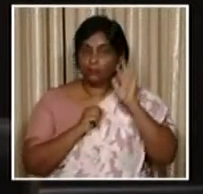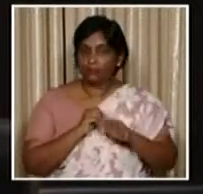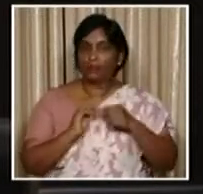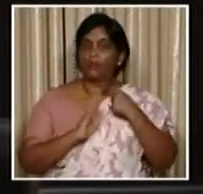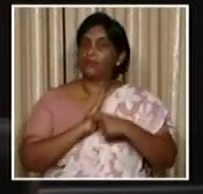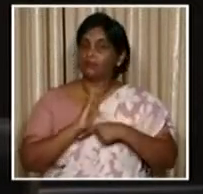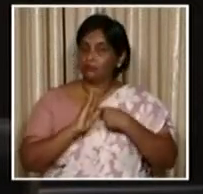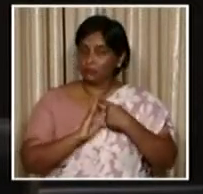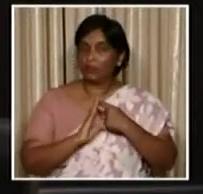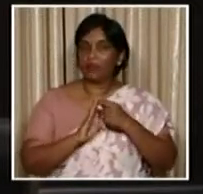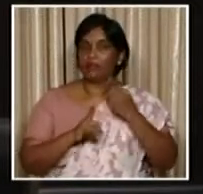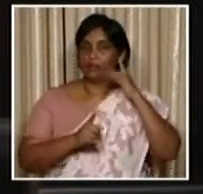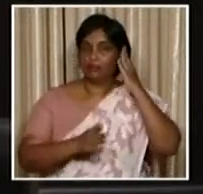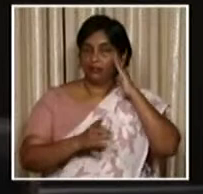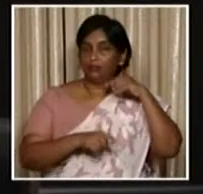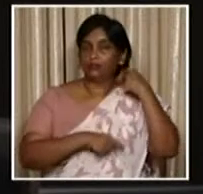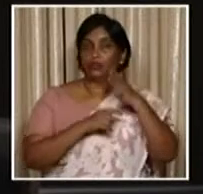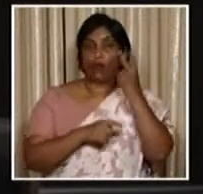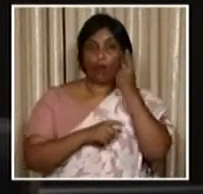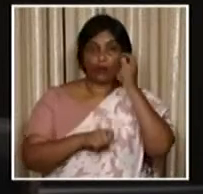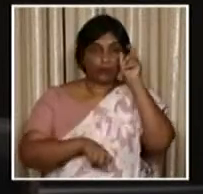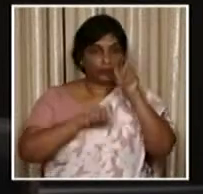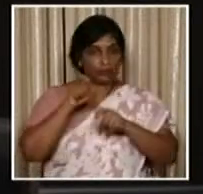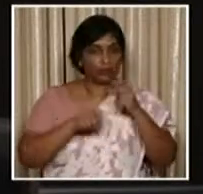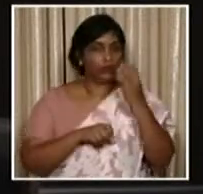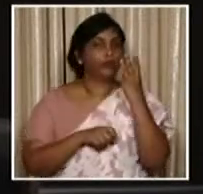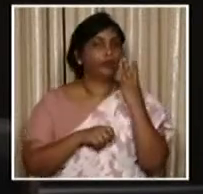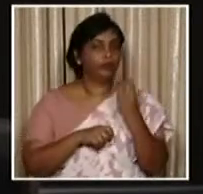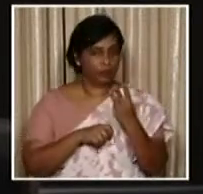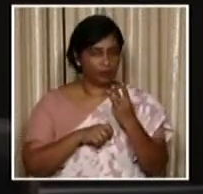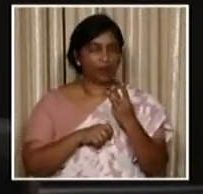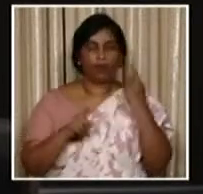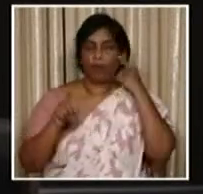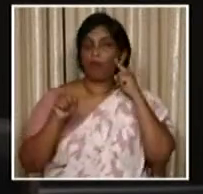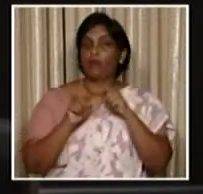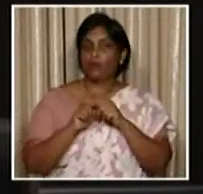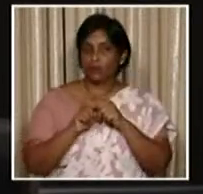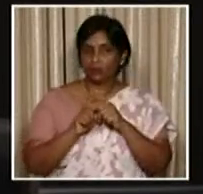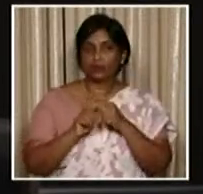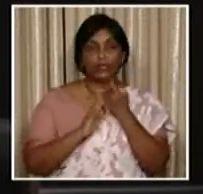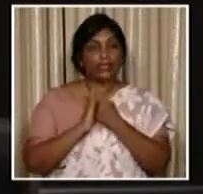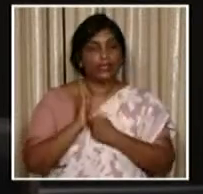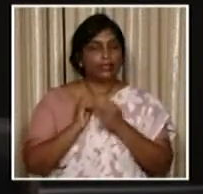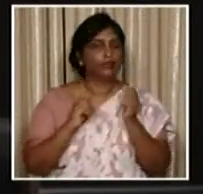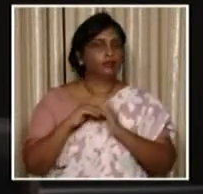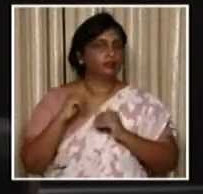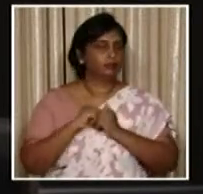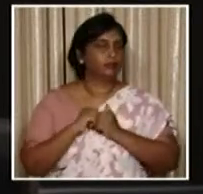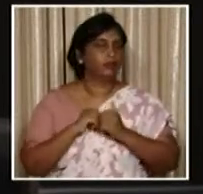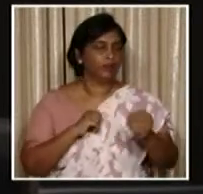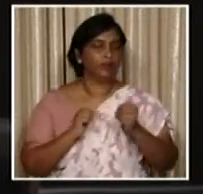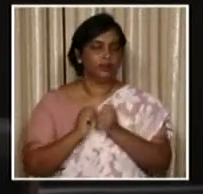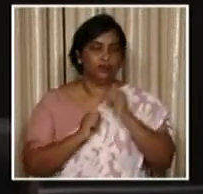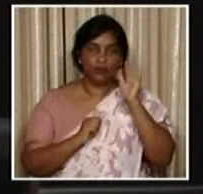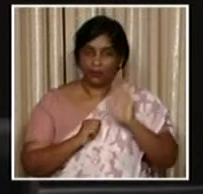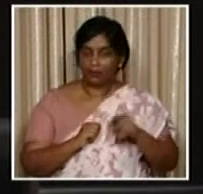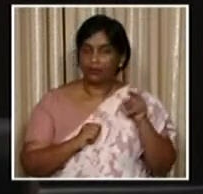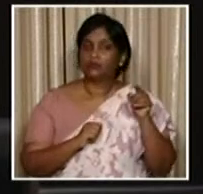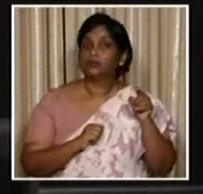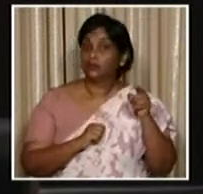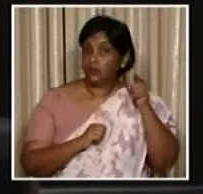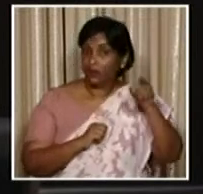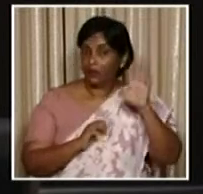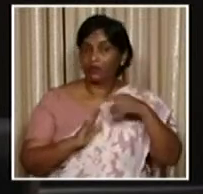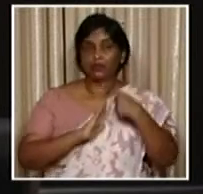ශ්‍රී ලාංකික සම්භවයක් සහිත ඕස්ට්‍රේලියානු ජාතකයින් තිදෙනෙකුට එරෙහිව නෛතික ක්‍රියාමාර්ග ගැනීමට කටයුතු කරලා